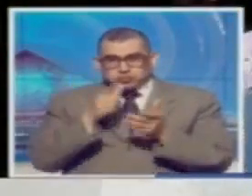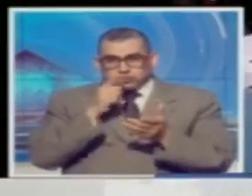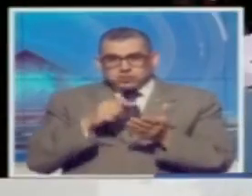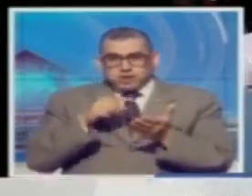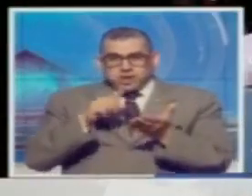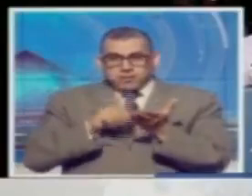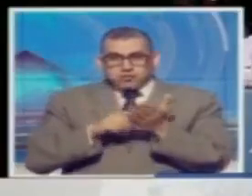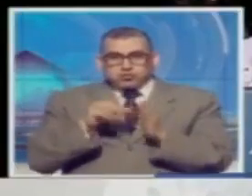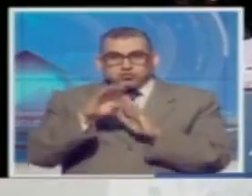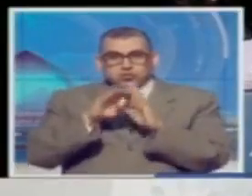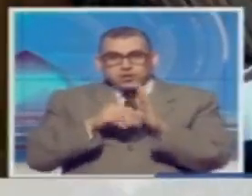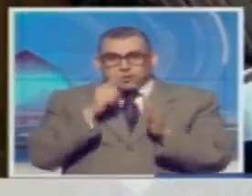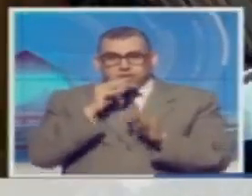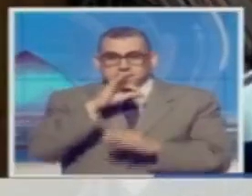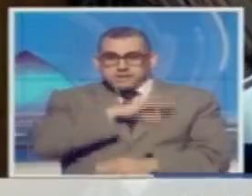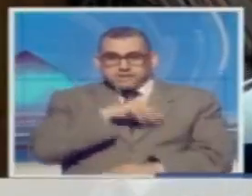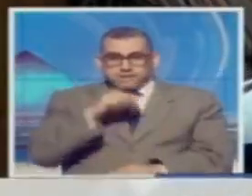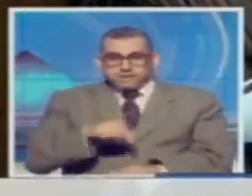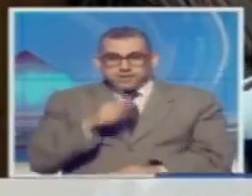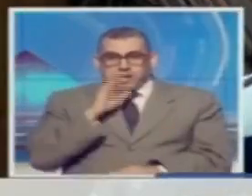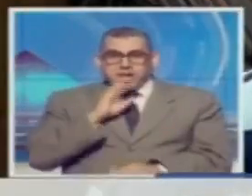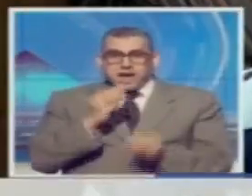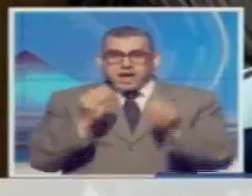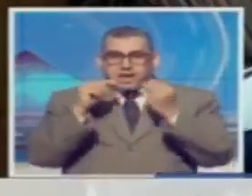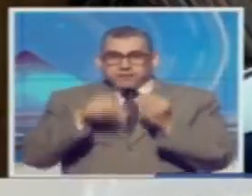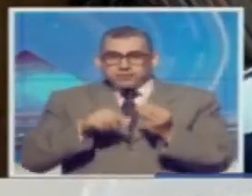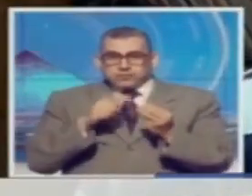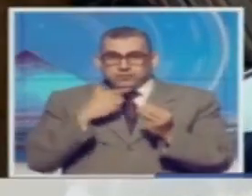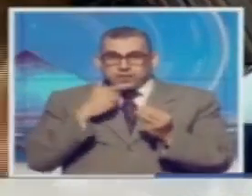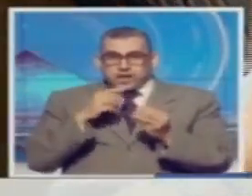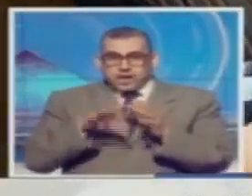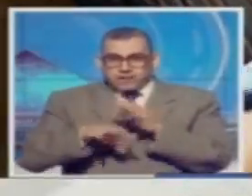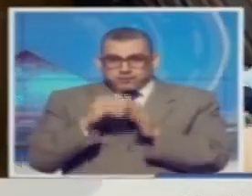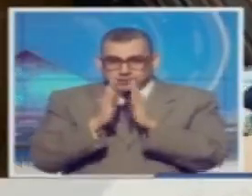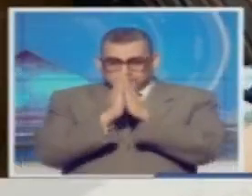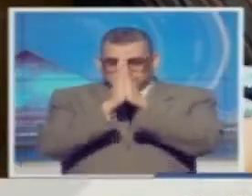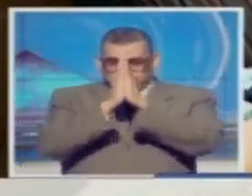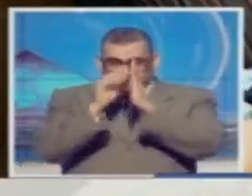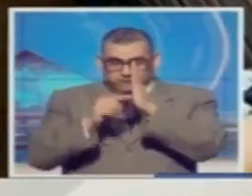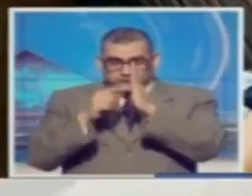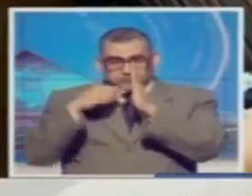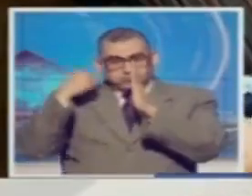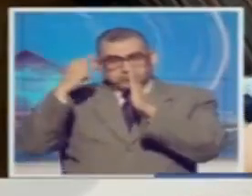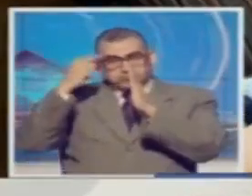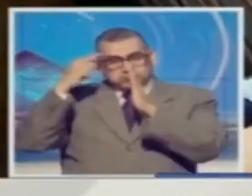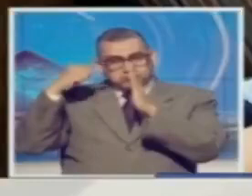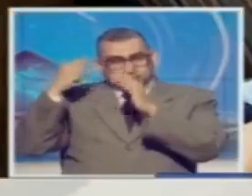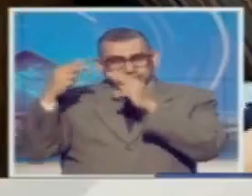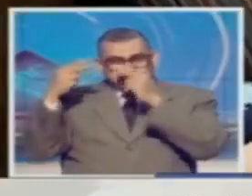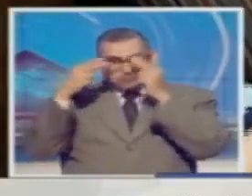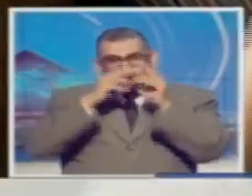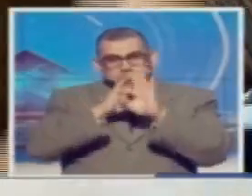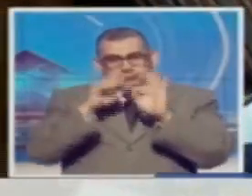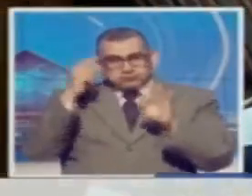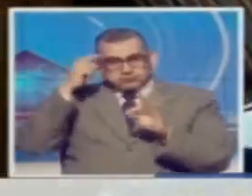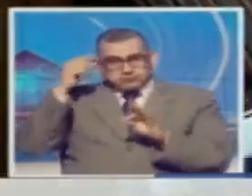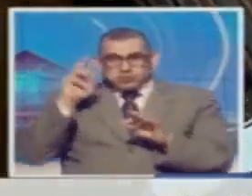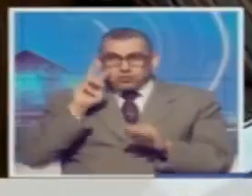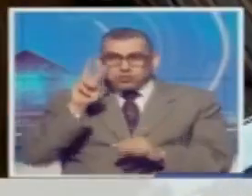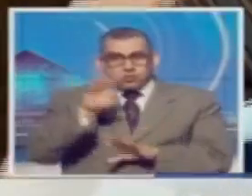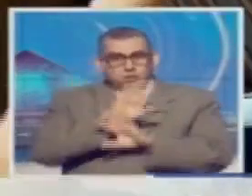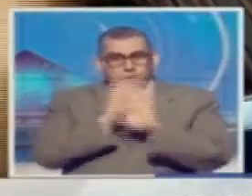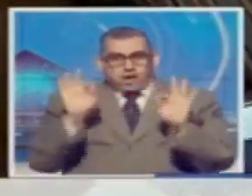السريعة عشان استفيد منها. واللي عجبني هنا ايه، ما انا محط ايدي كده واركز بشوف كل